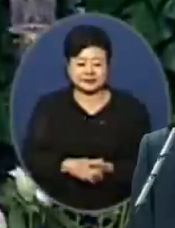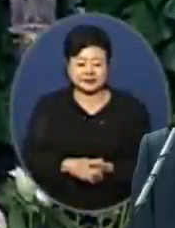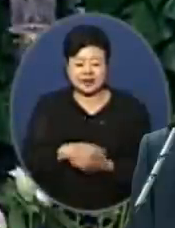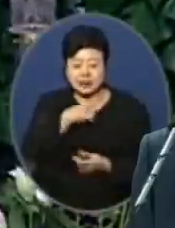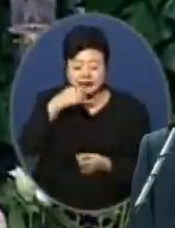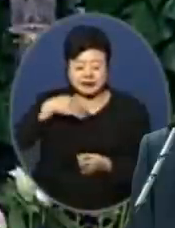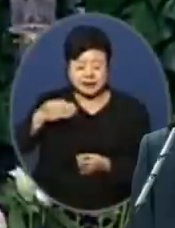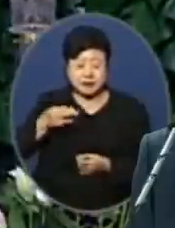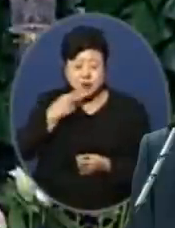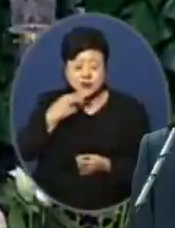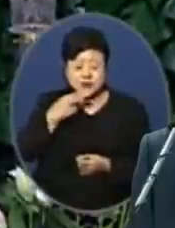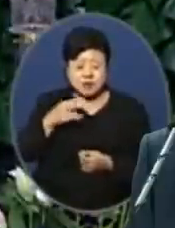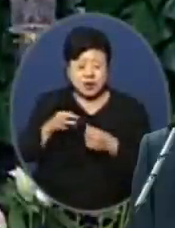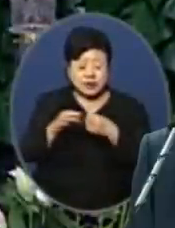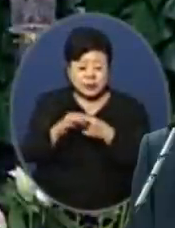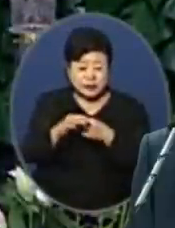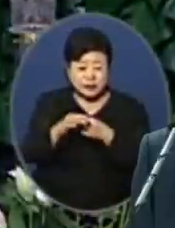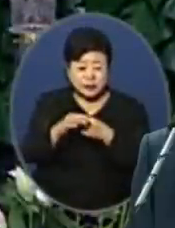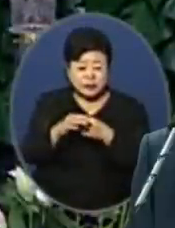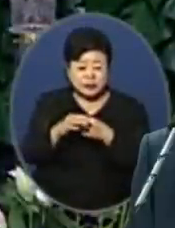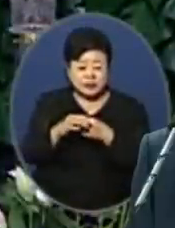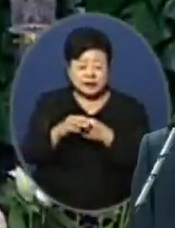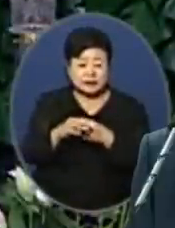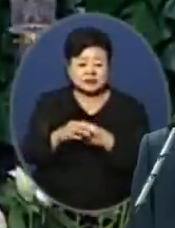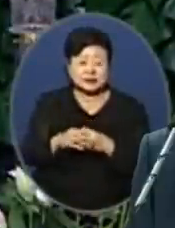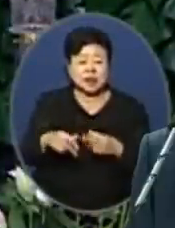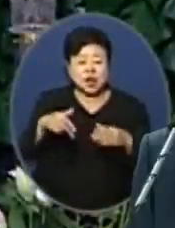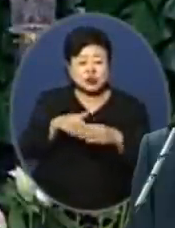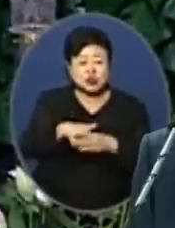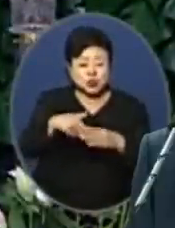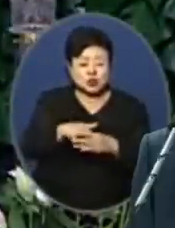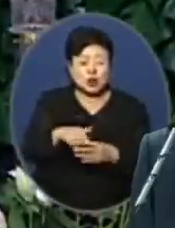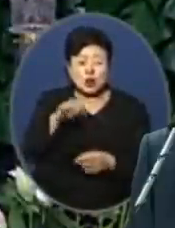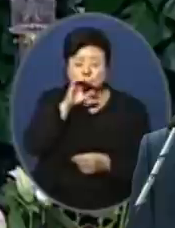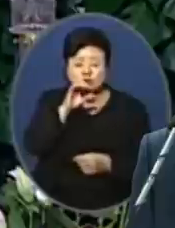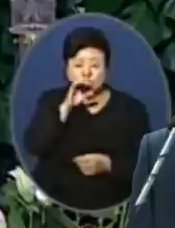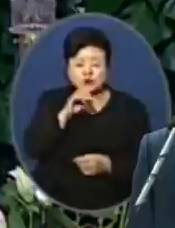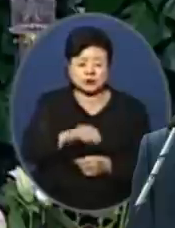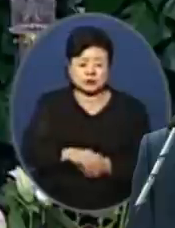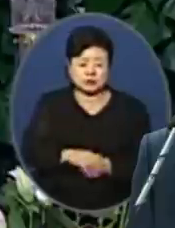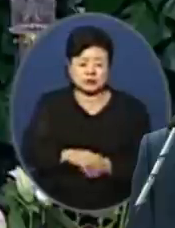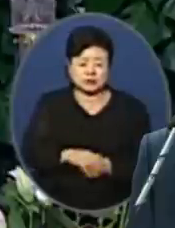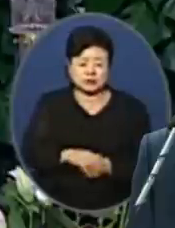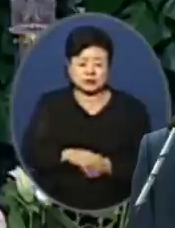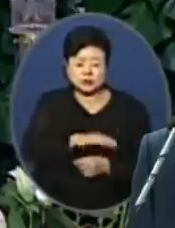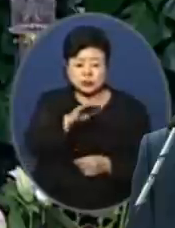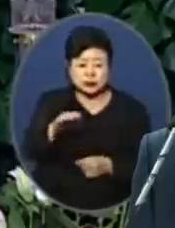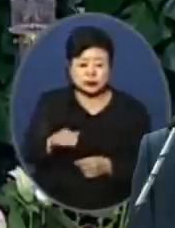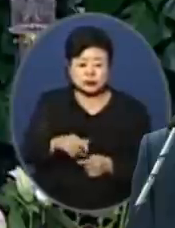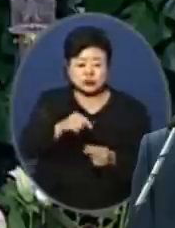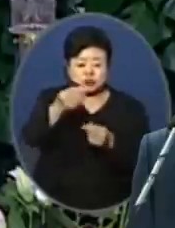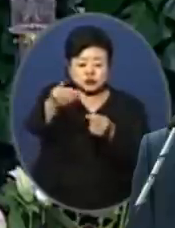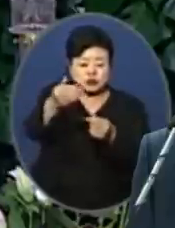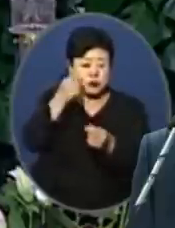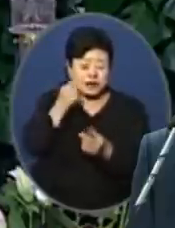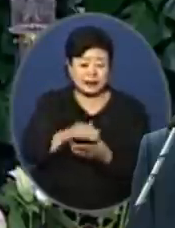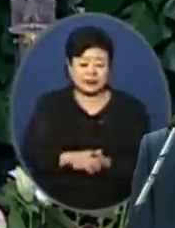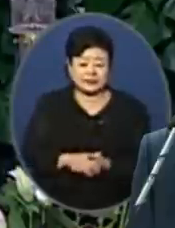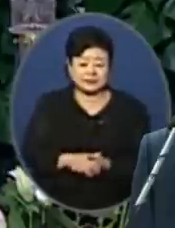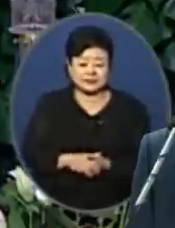피 흘림이 없이는 어떤 종교도 수양도 제도도 우리에게 구원을 주지